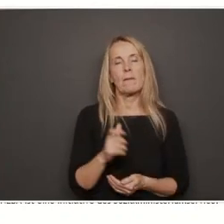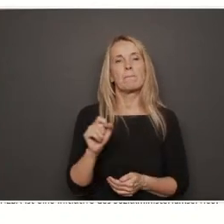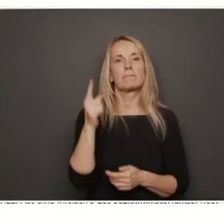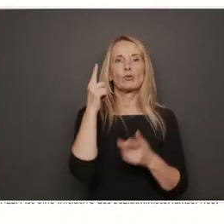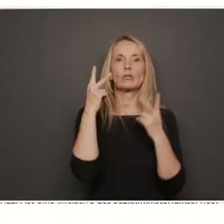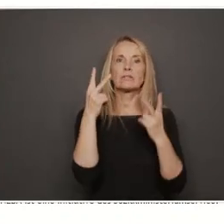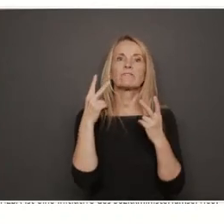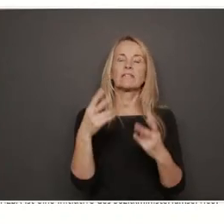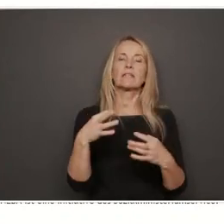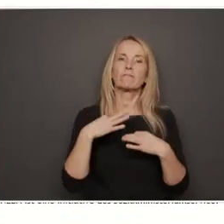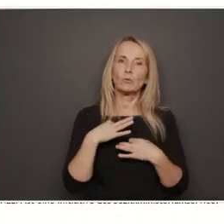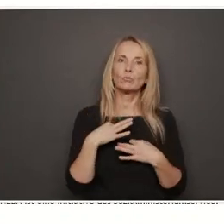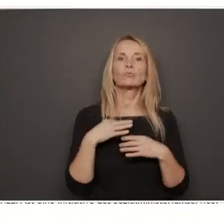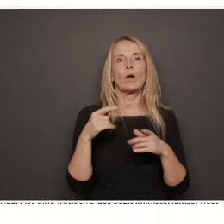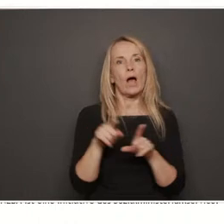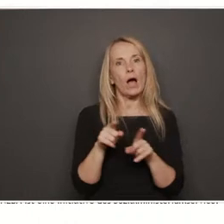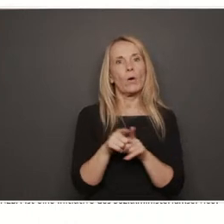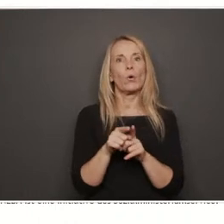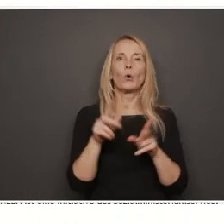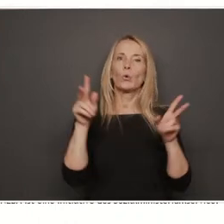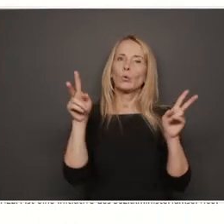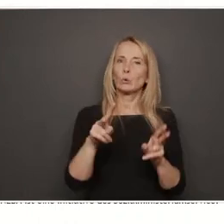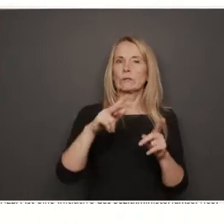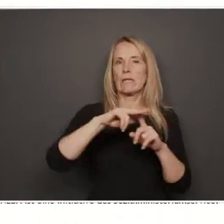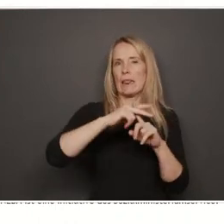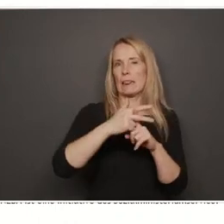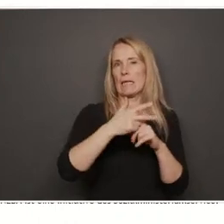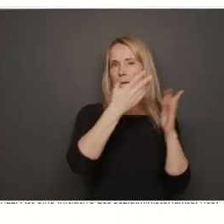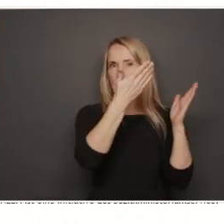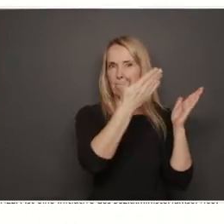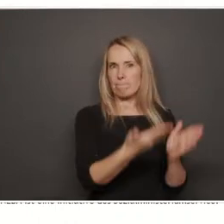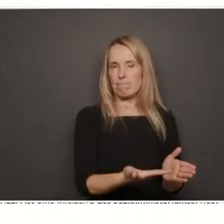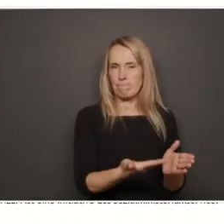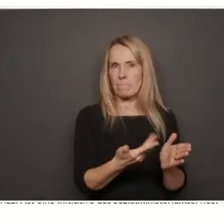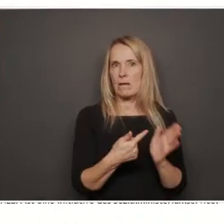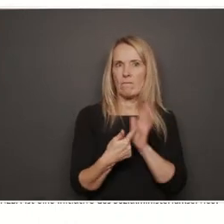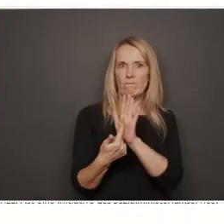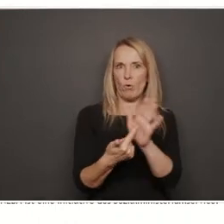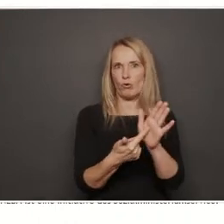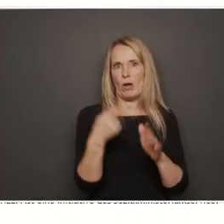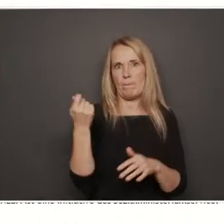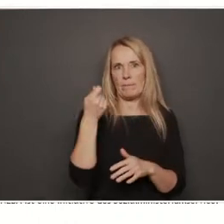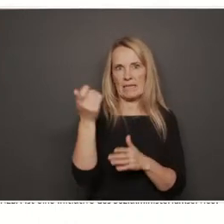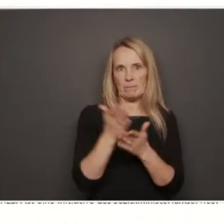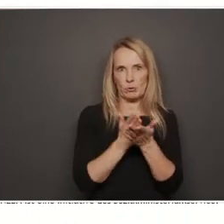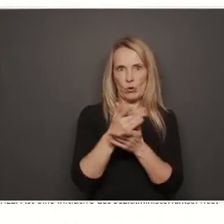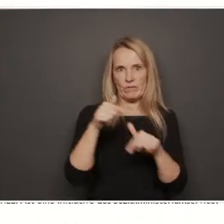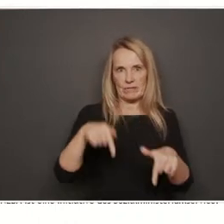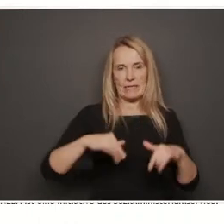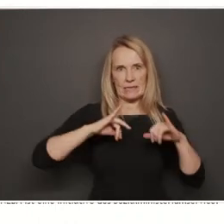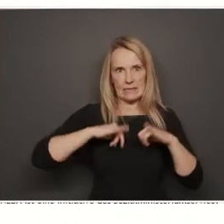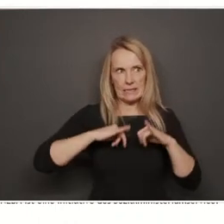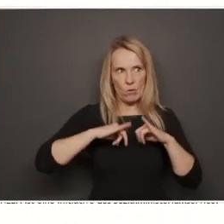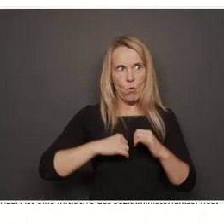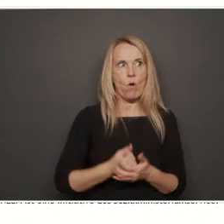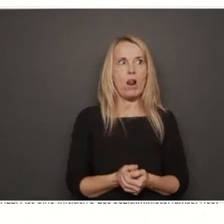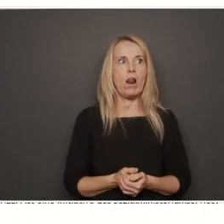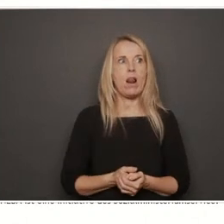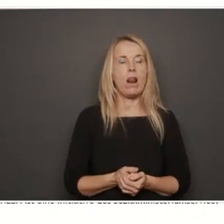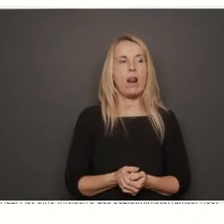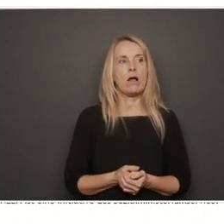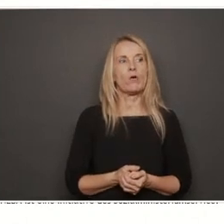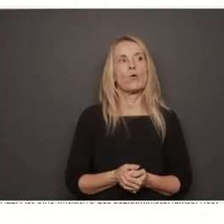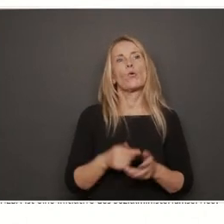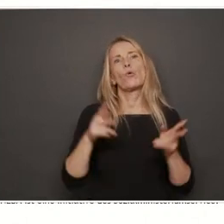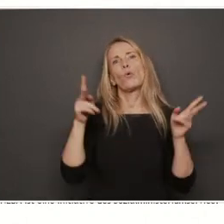wichtig, dass wir Ihnen auch kurz das Team des Betriebsservice in Tirol vorstellen. Mit einer